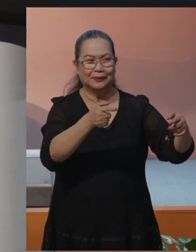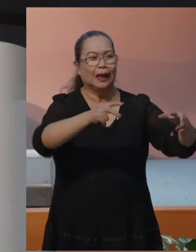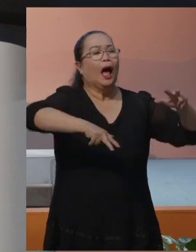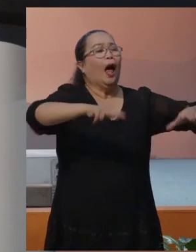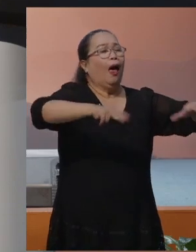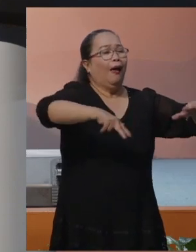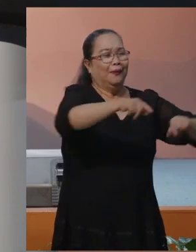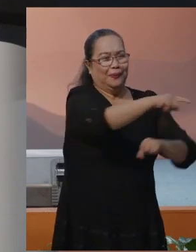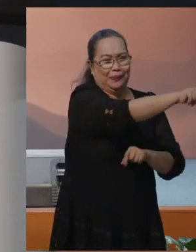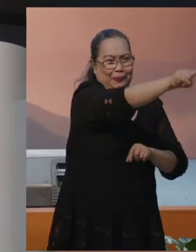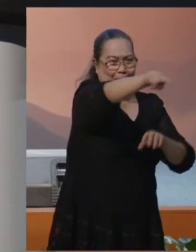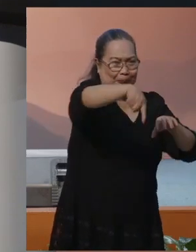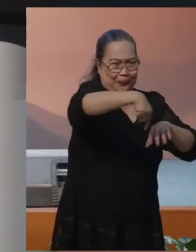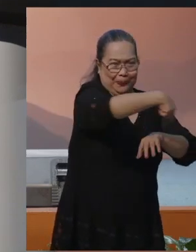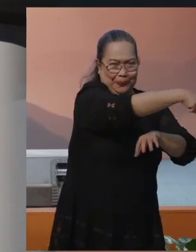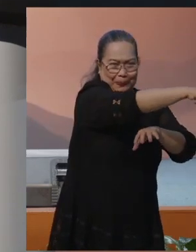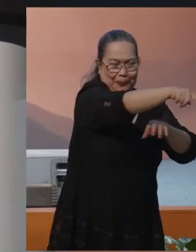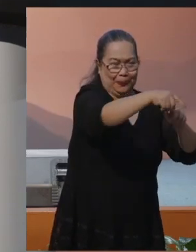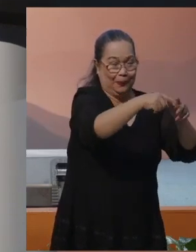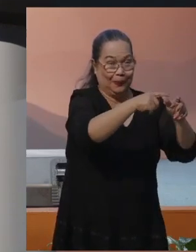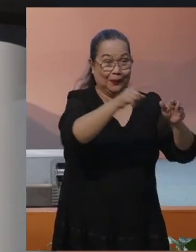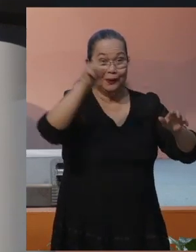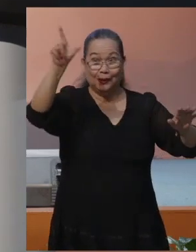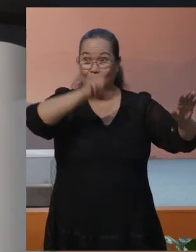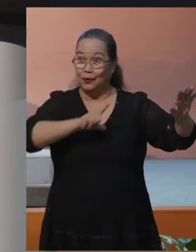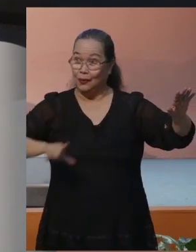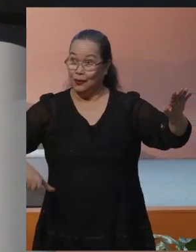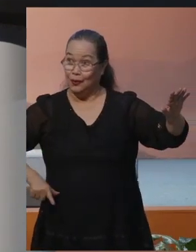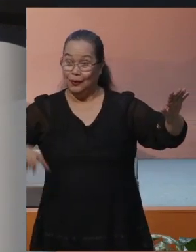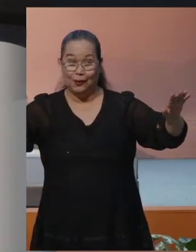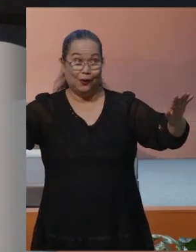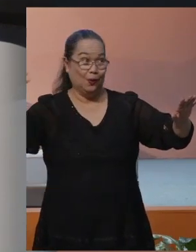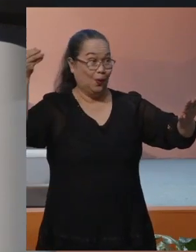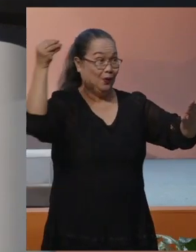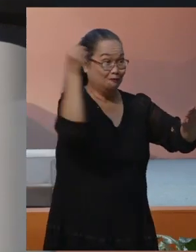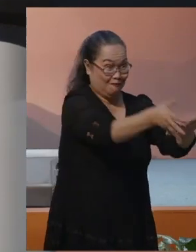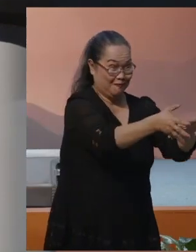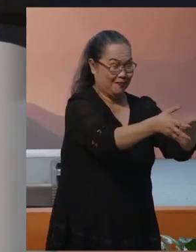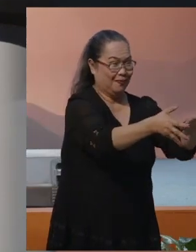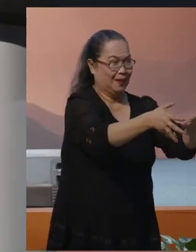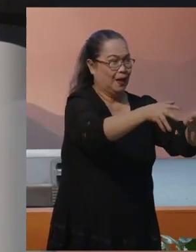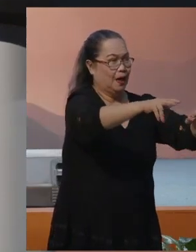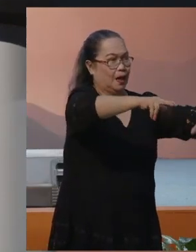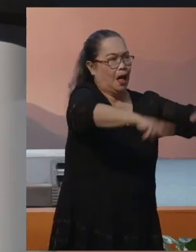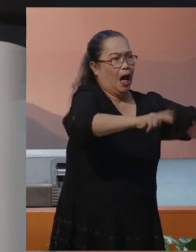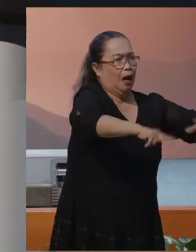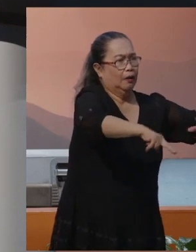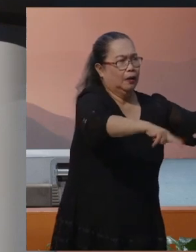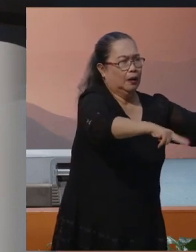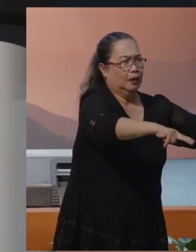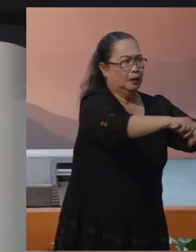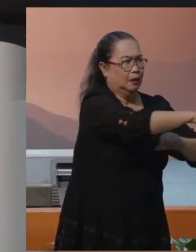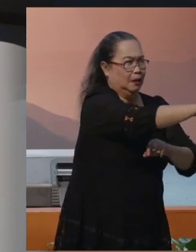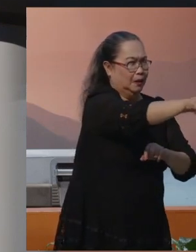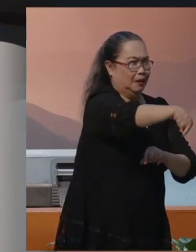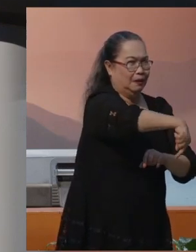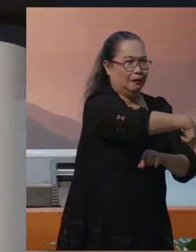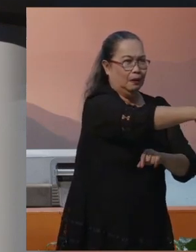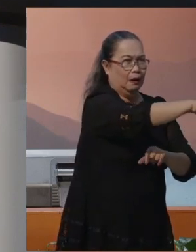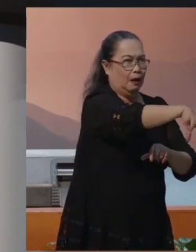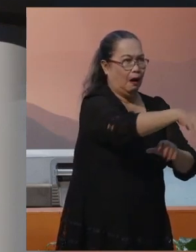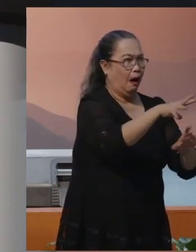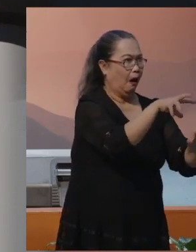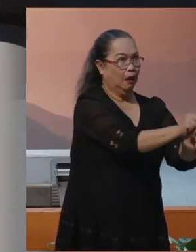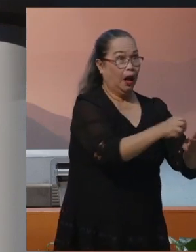verse 10. And the Lord threw them into a panic. Nag-panic